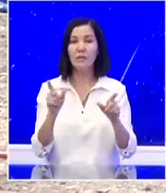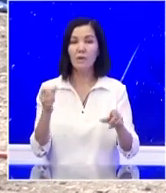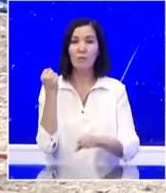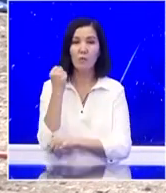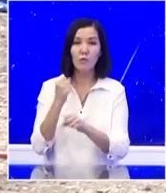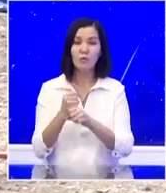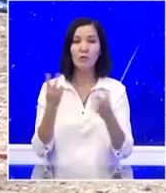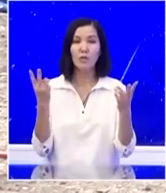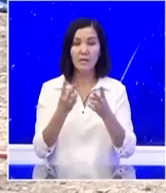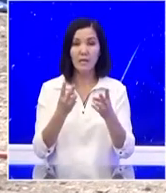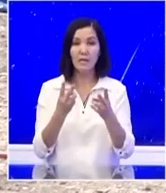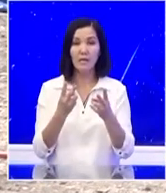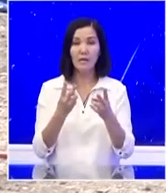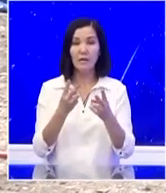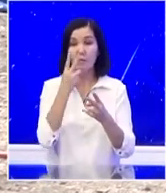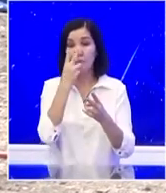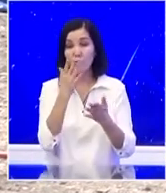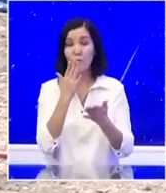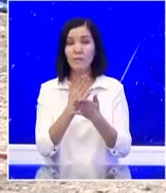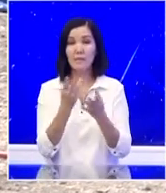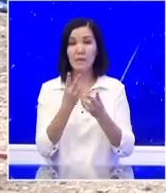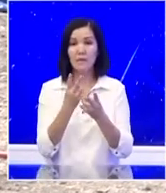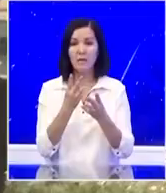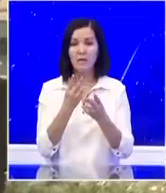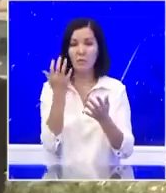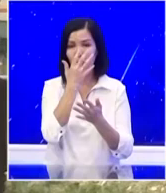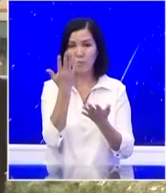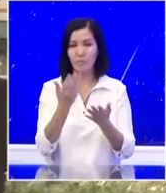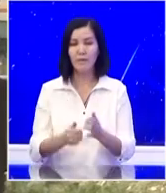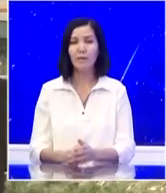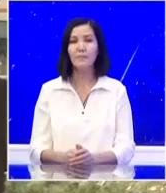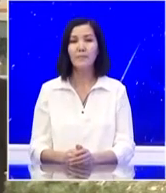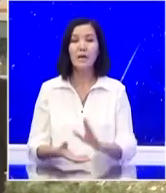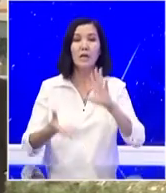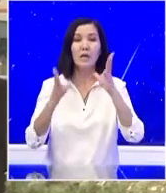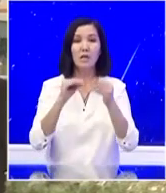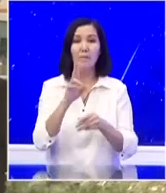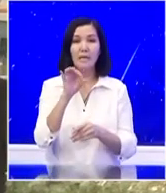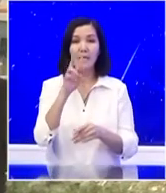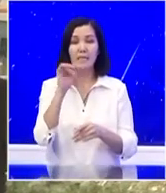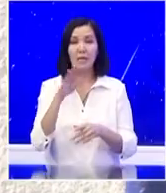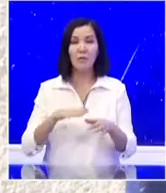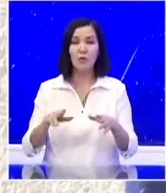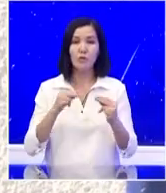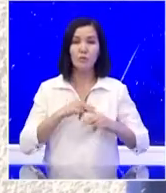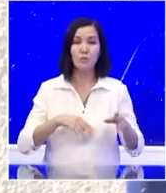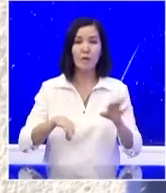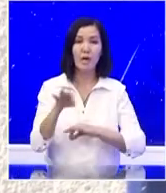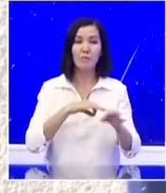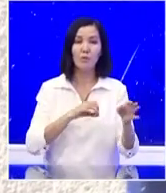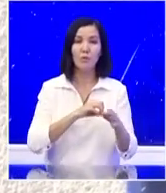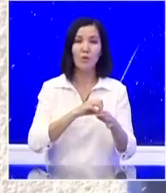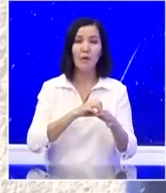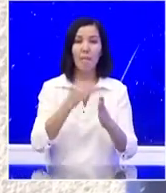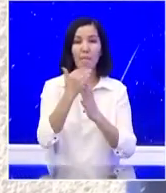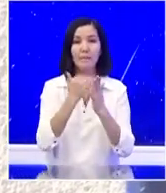керек. Біз оны сол кестеден көруіміз керек. Біз оны көре алмай тұрмыз. Жалпы Ескелді ауданына жұмыспен қамту жол картасы 2020